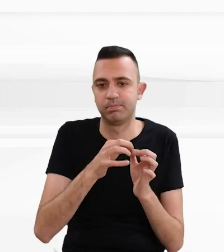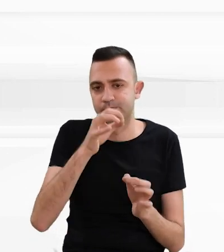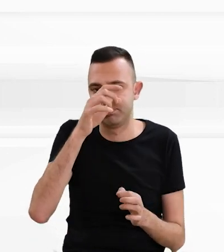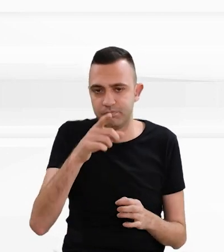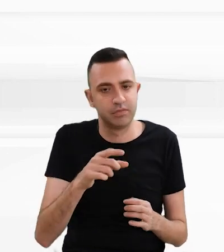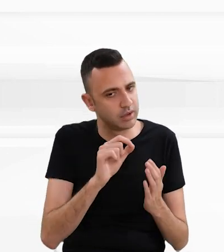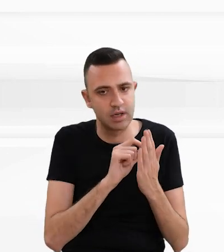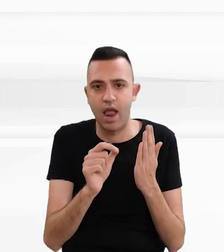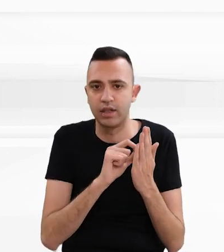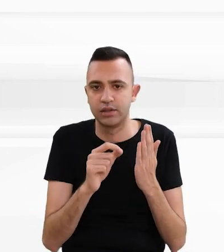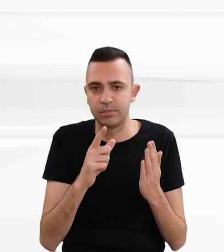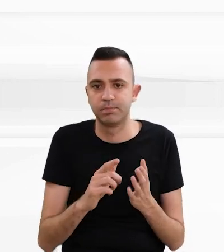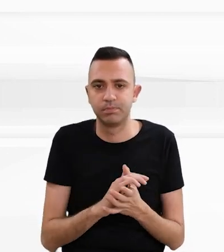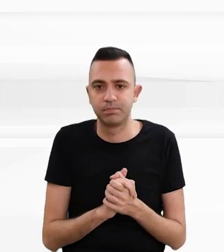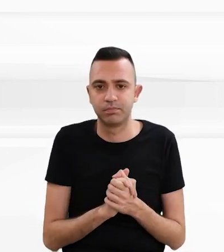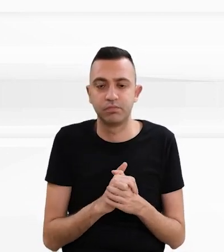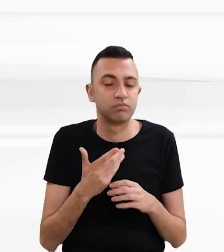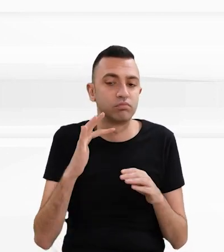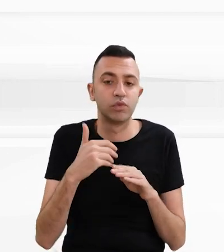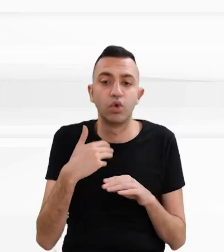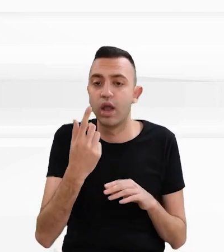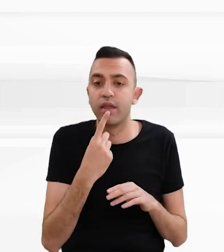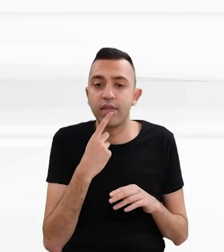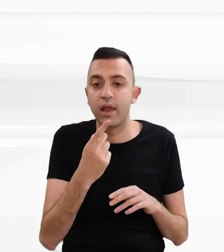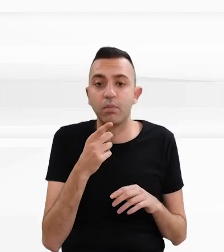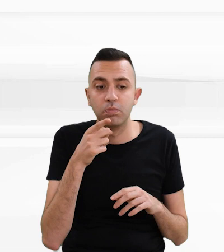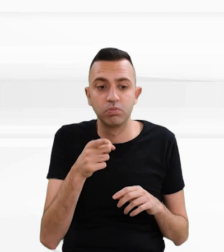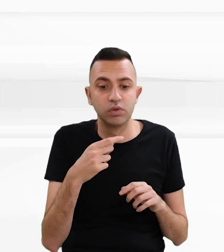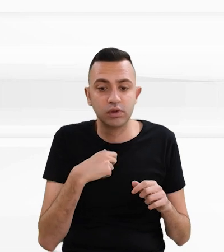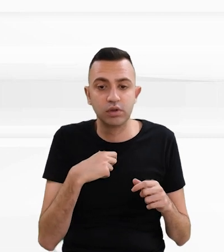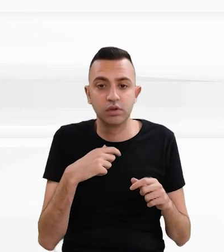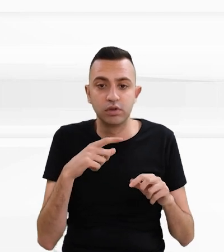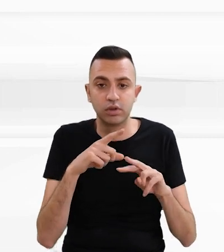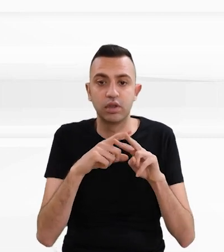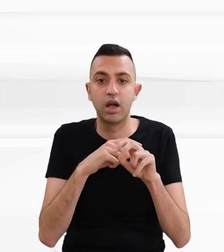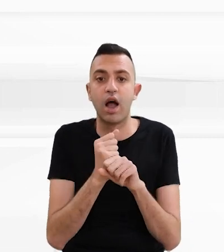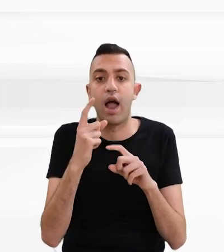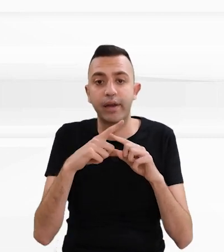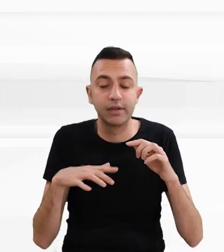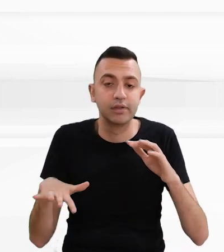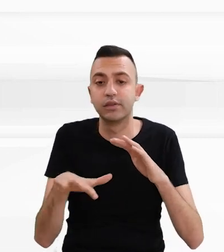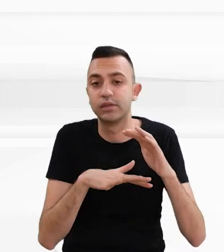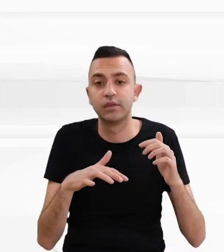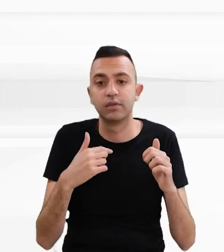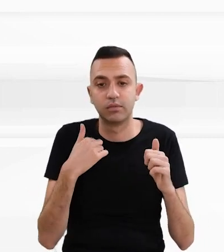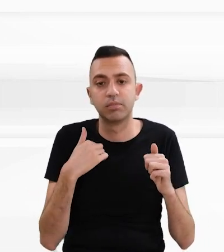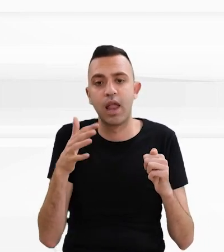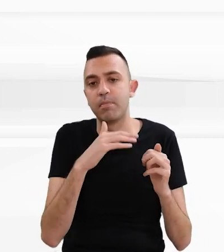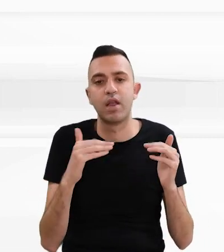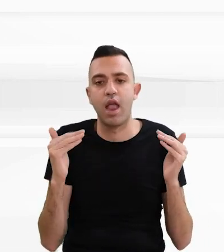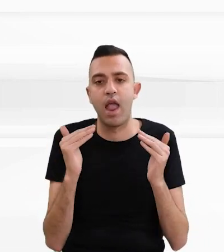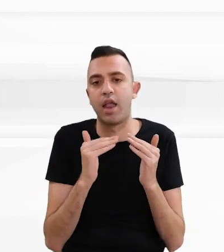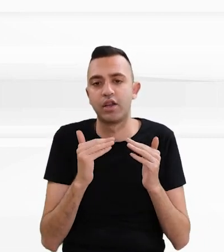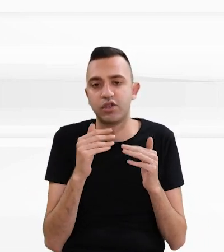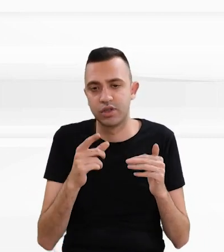yazdım buradaki ilk santimetre leri sonra demiştik bize buradaki ayrıt uzunlukları nın toplamları birbirine eşittir